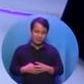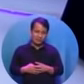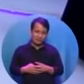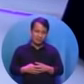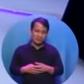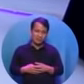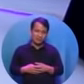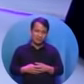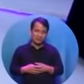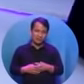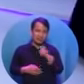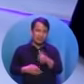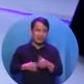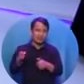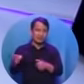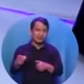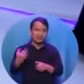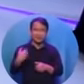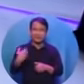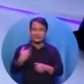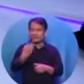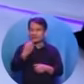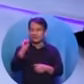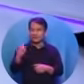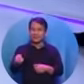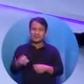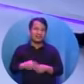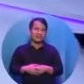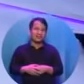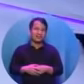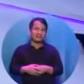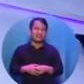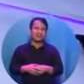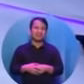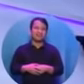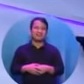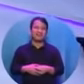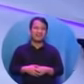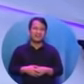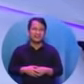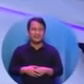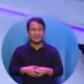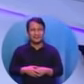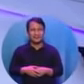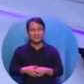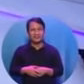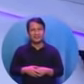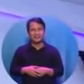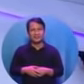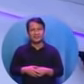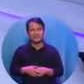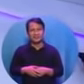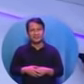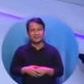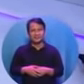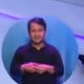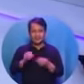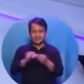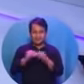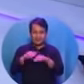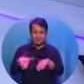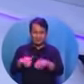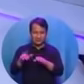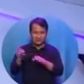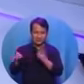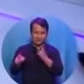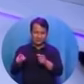Ah, anong doyan? Hindi ako nag-order. Ay, nag-order po kayo. Nandito na eh. Saan? Sa online.